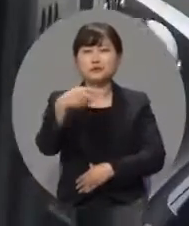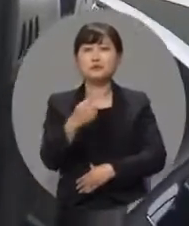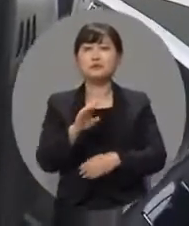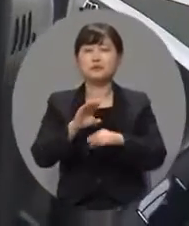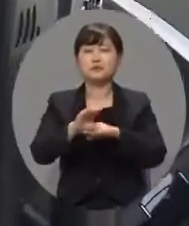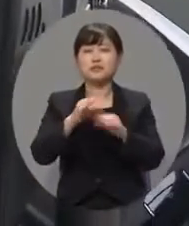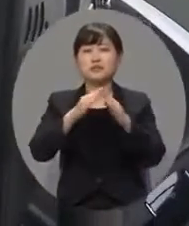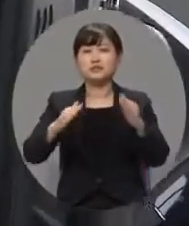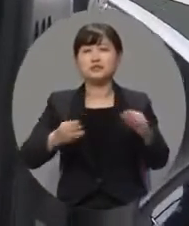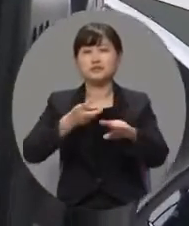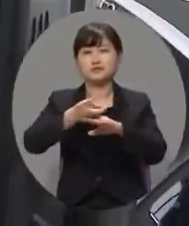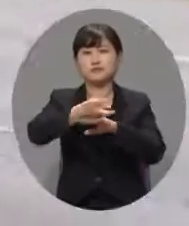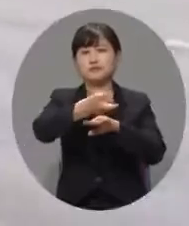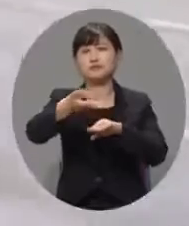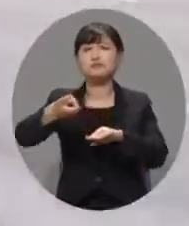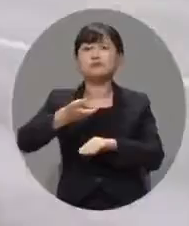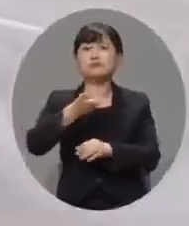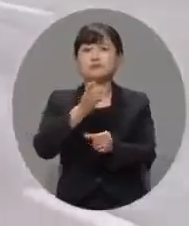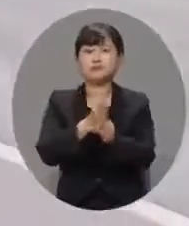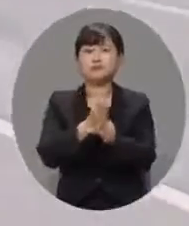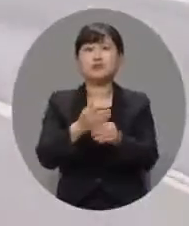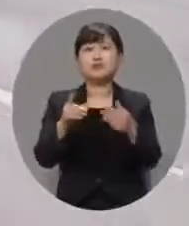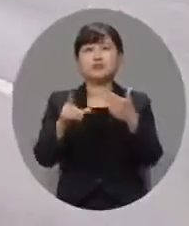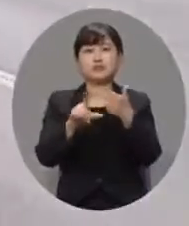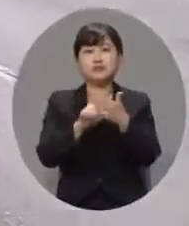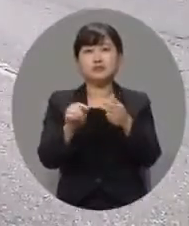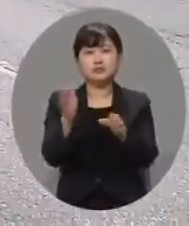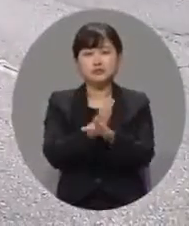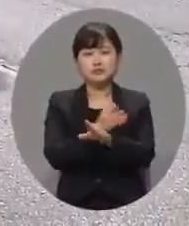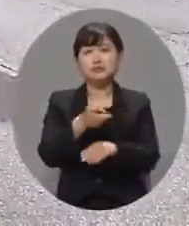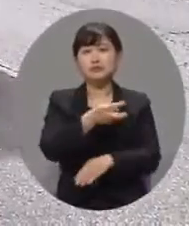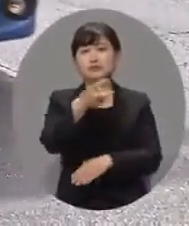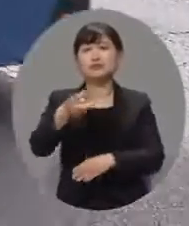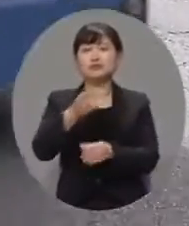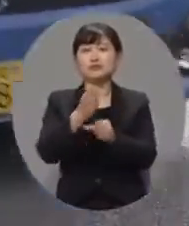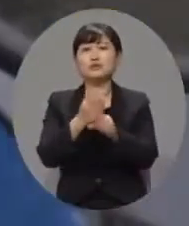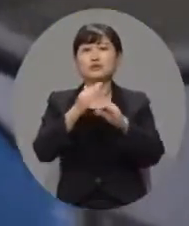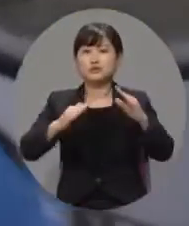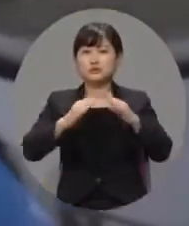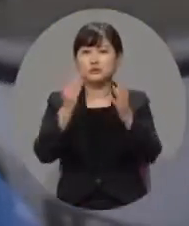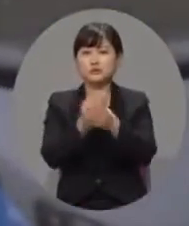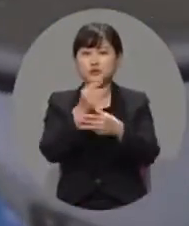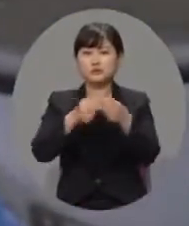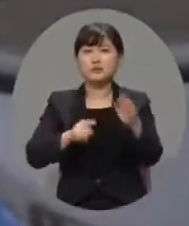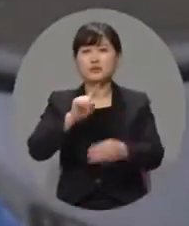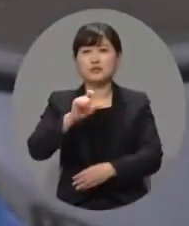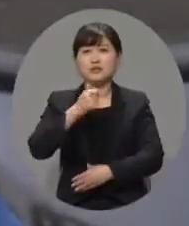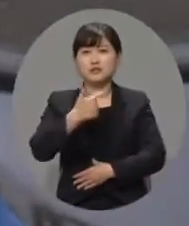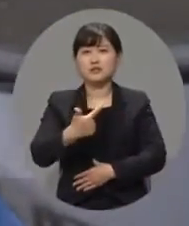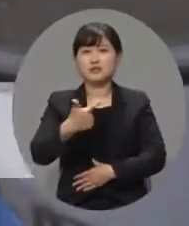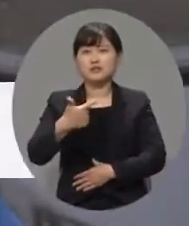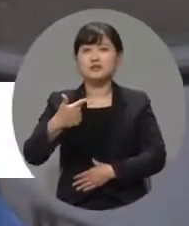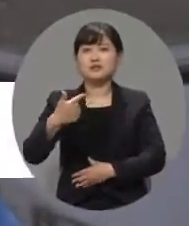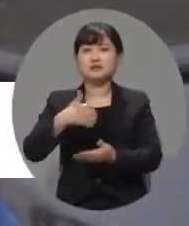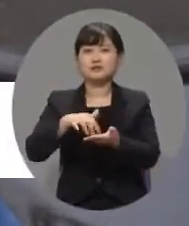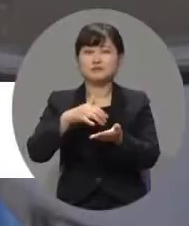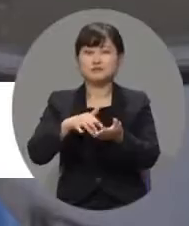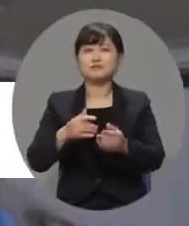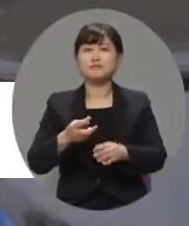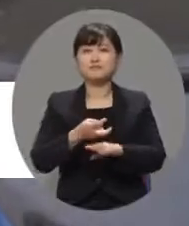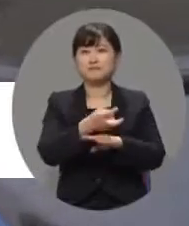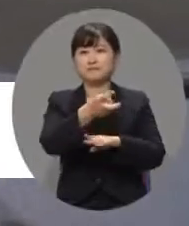달립니다. 지난해 7월부터 운행 중인데 벌써 전주와 완주에 16대가 시민들을 실어 나르고